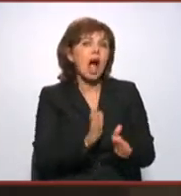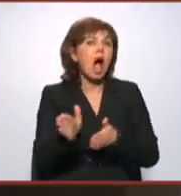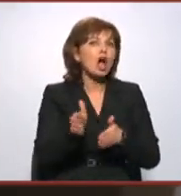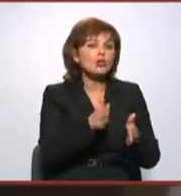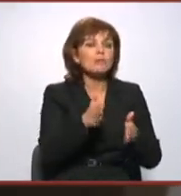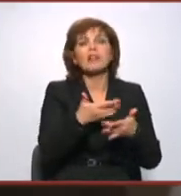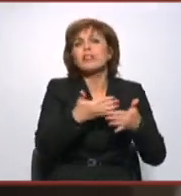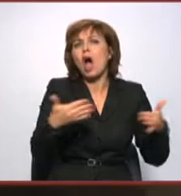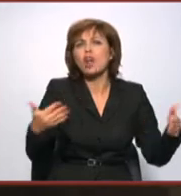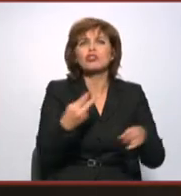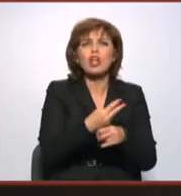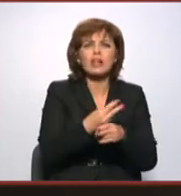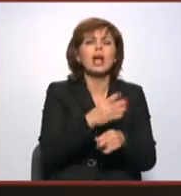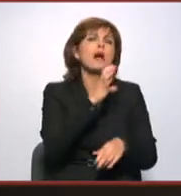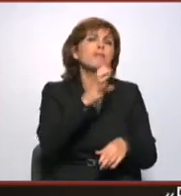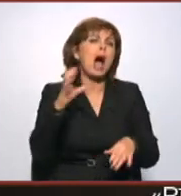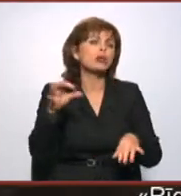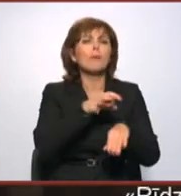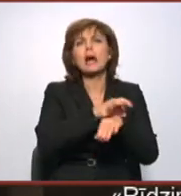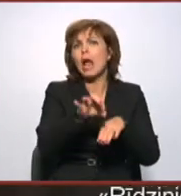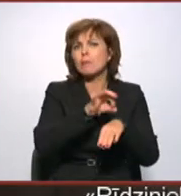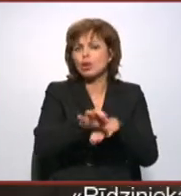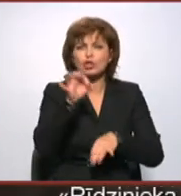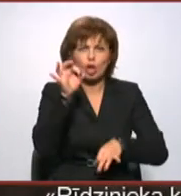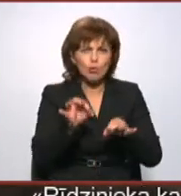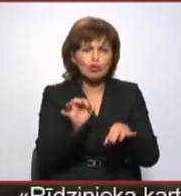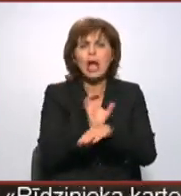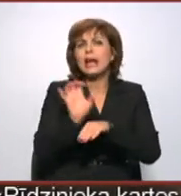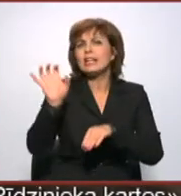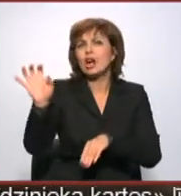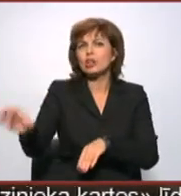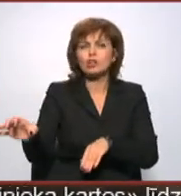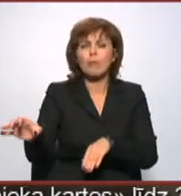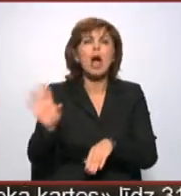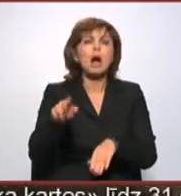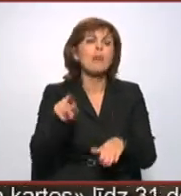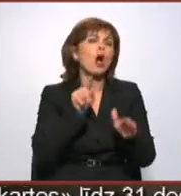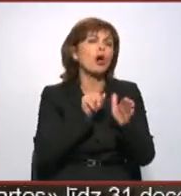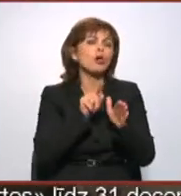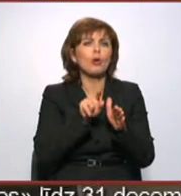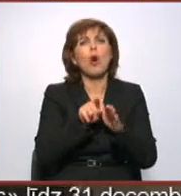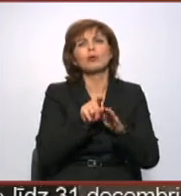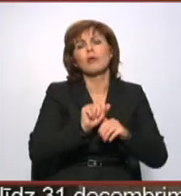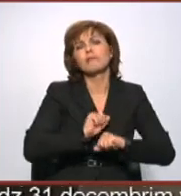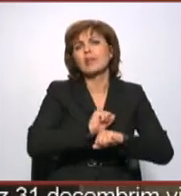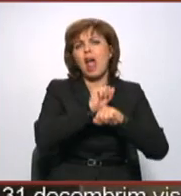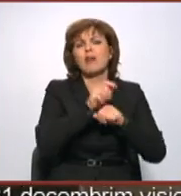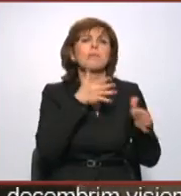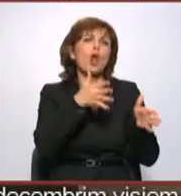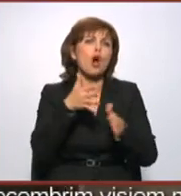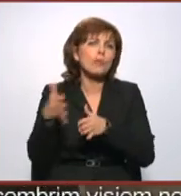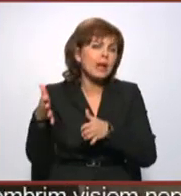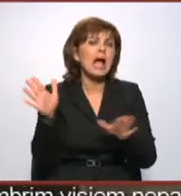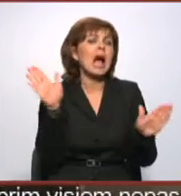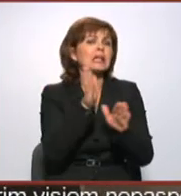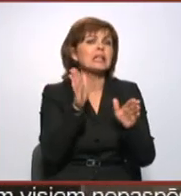ceļus, tostarp padomju varas represijas notiesāšanu un izsūtījumu par kontrrevolucionāru propagandu. Likteņa pārbaudījumi